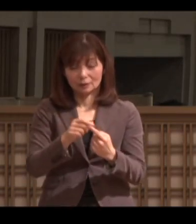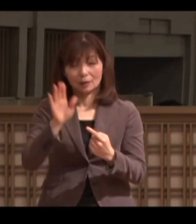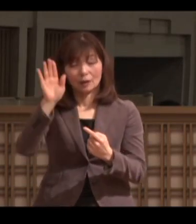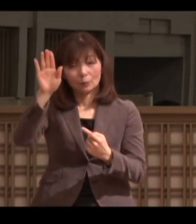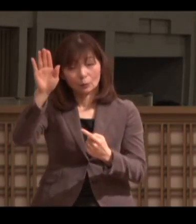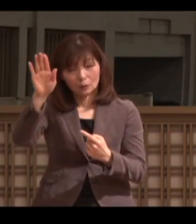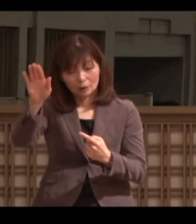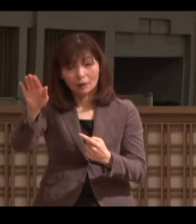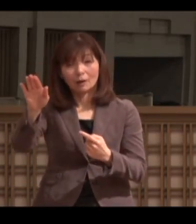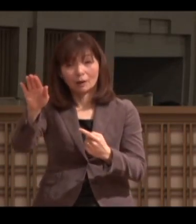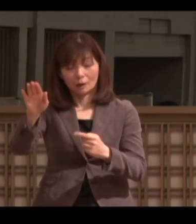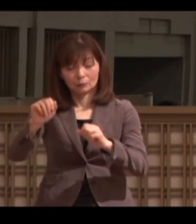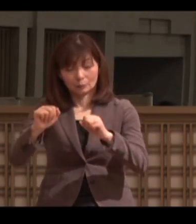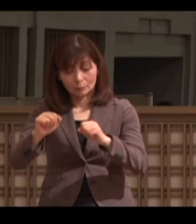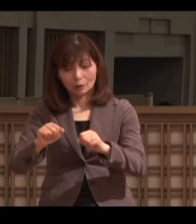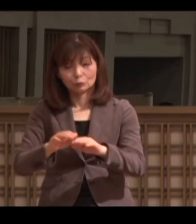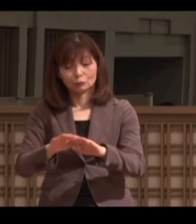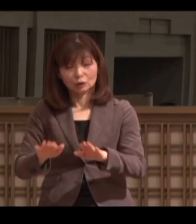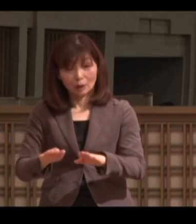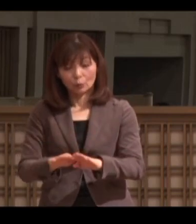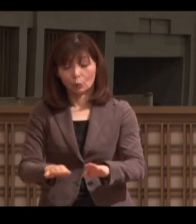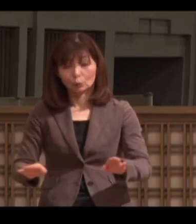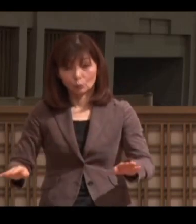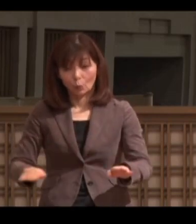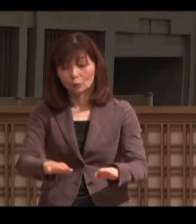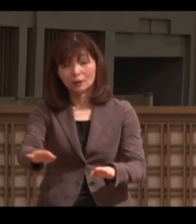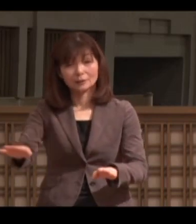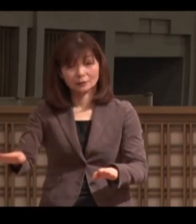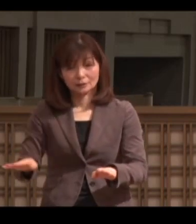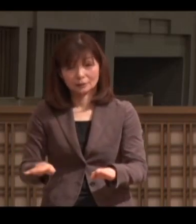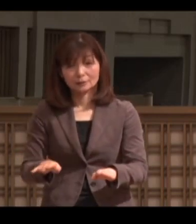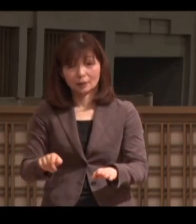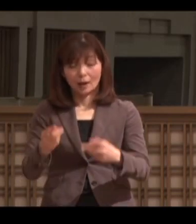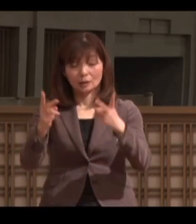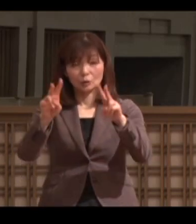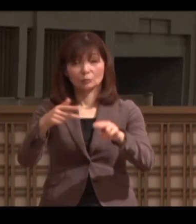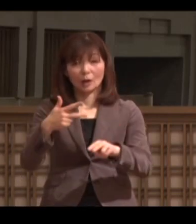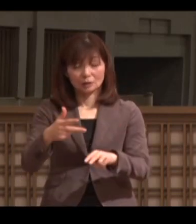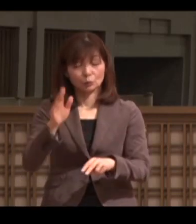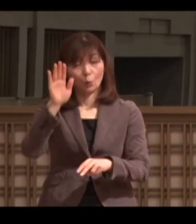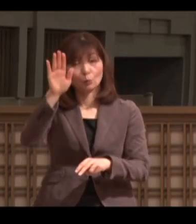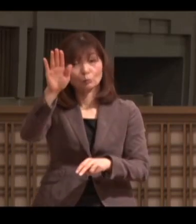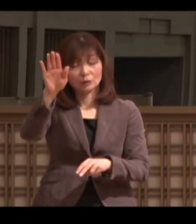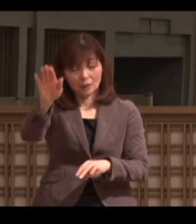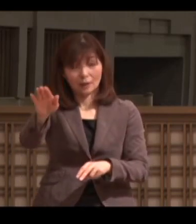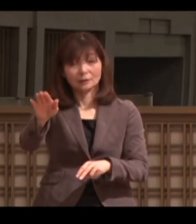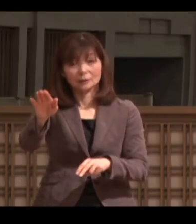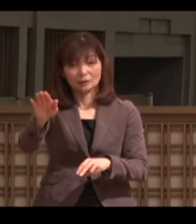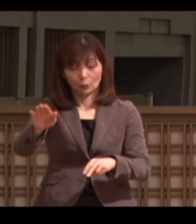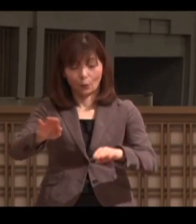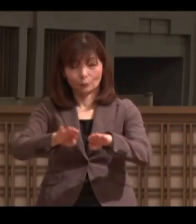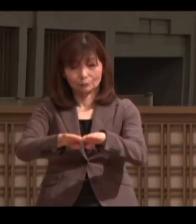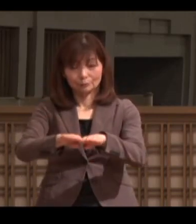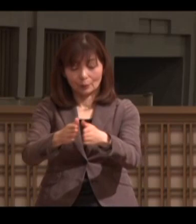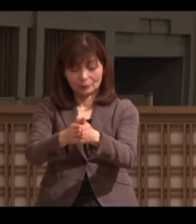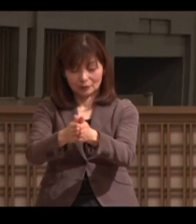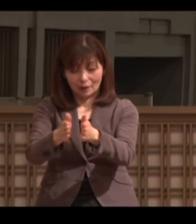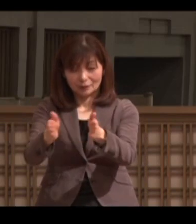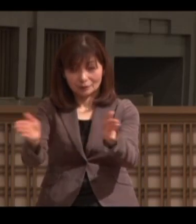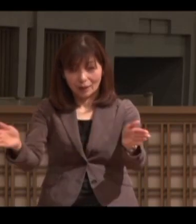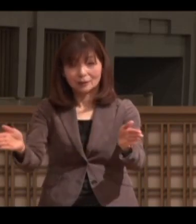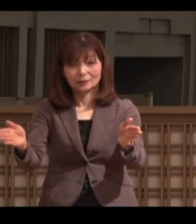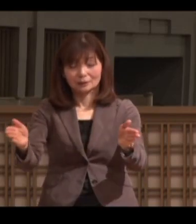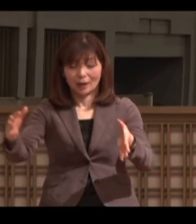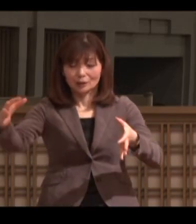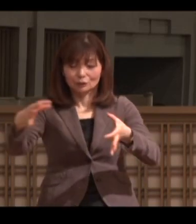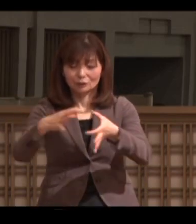担う子供たちが広島市の未来を切り開いてつげてほしいという